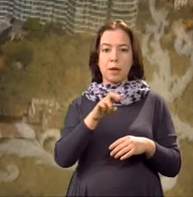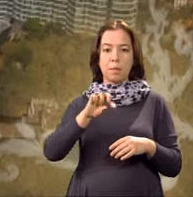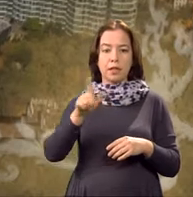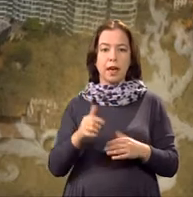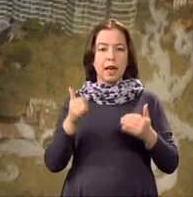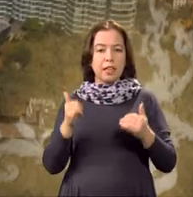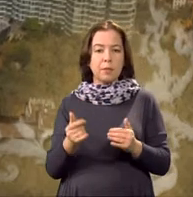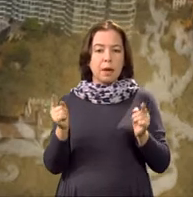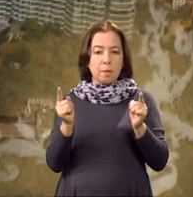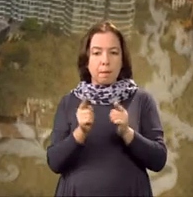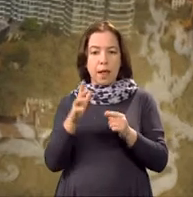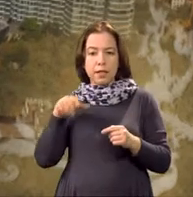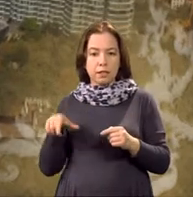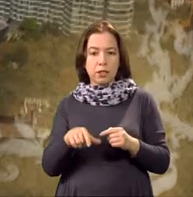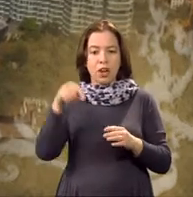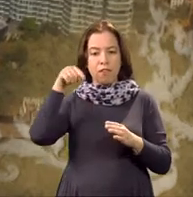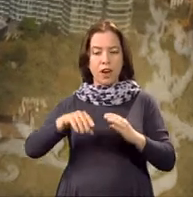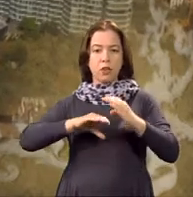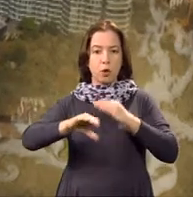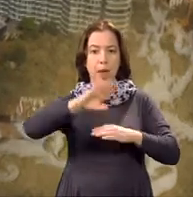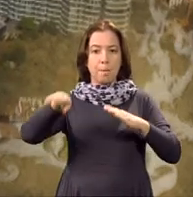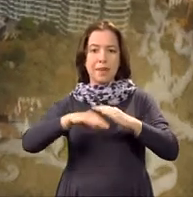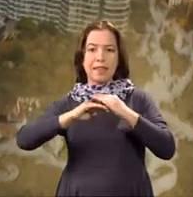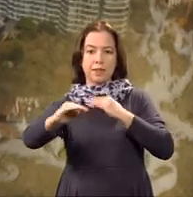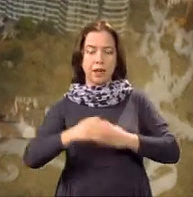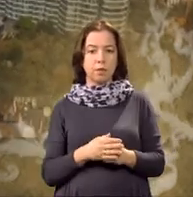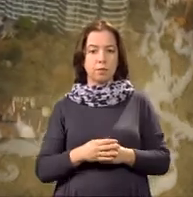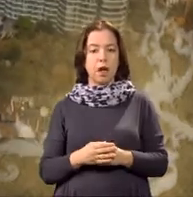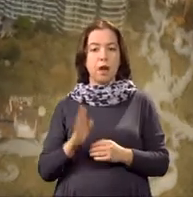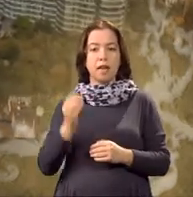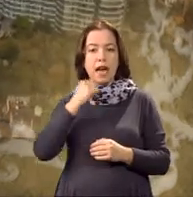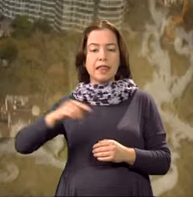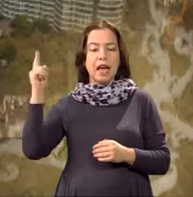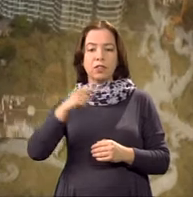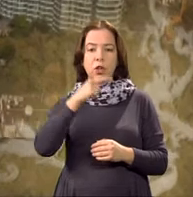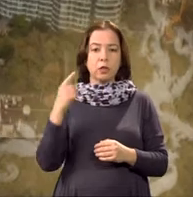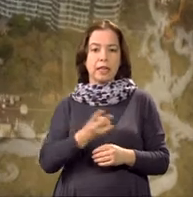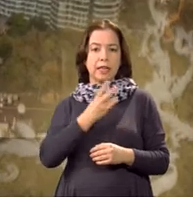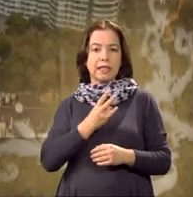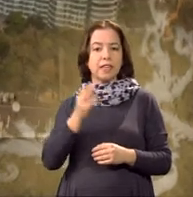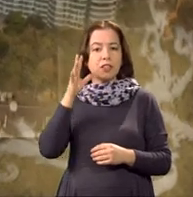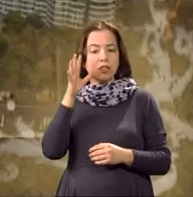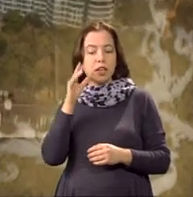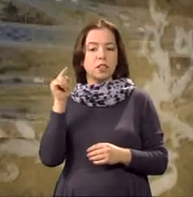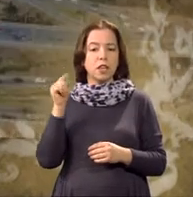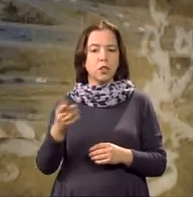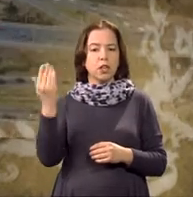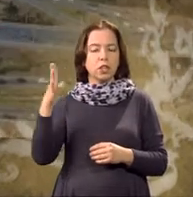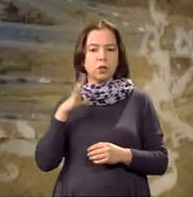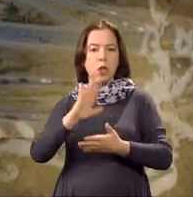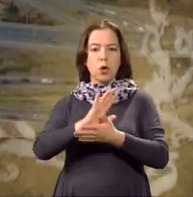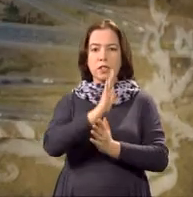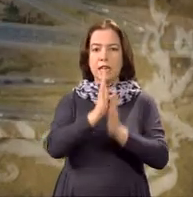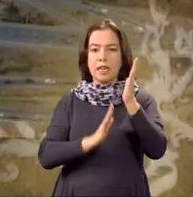струмочком тече трубами під асфальтом. У давньоруські княжі часи тут росли густі ліси, в